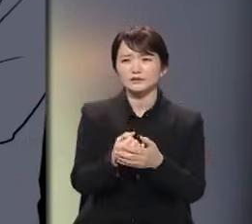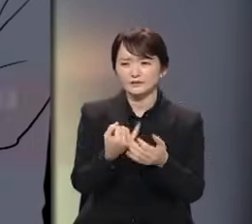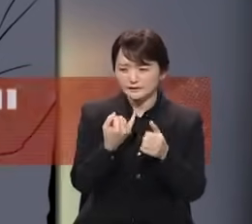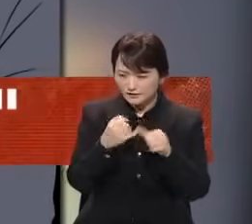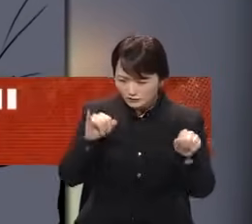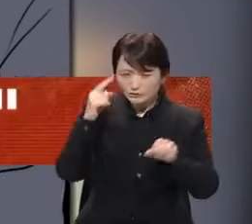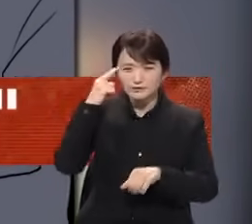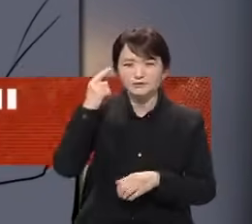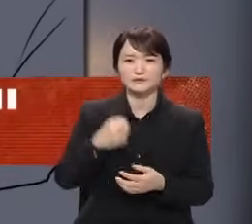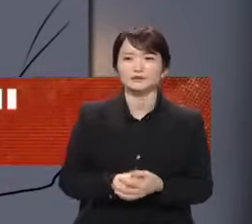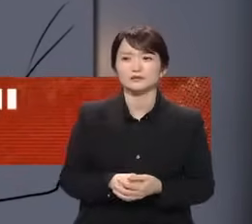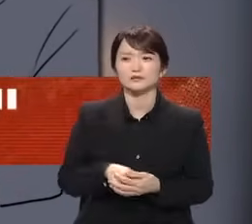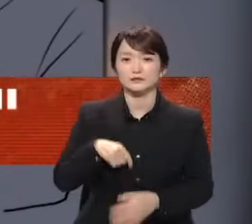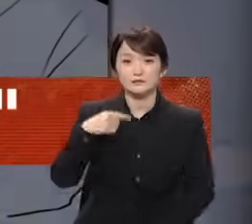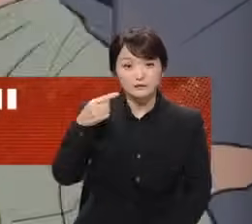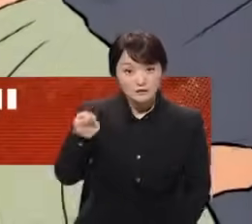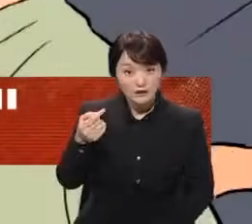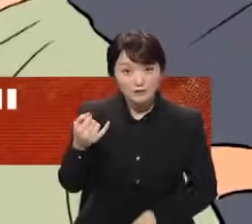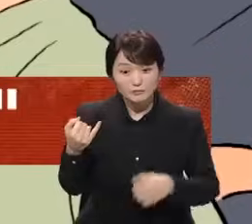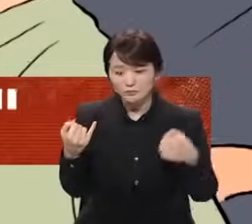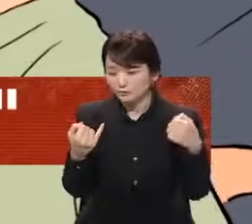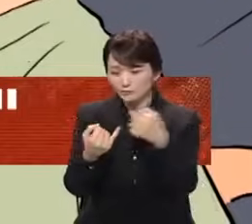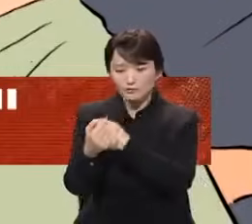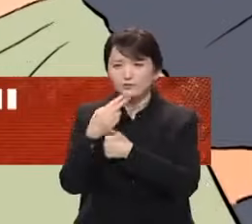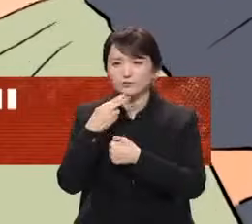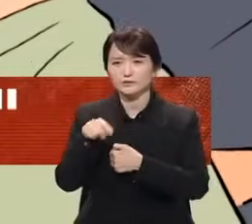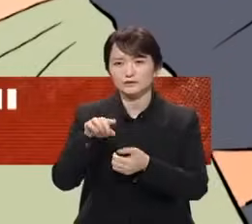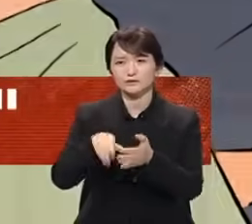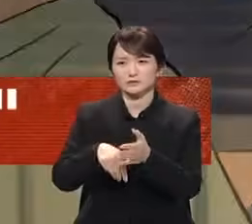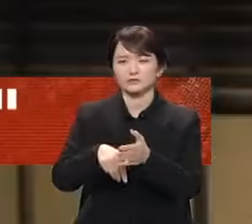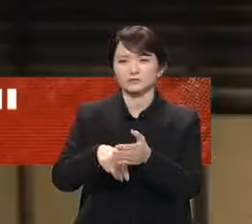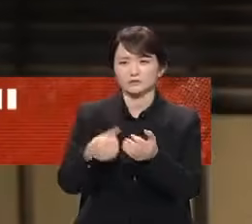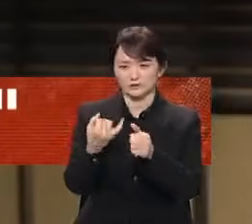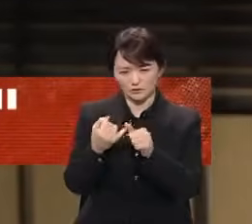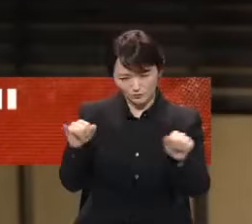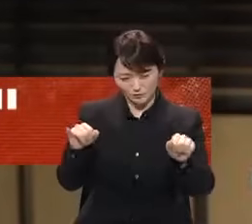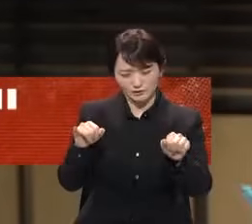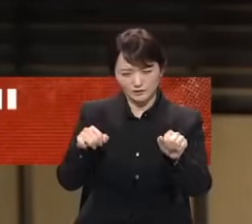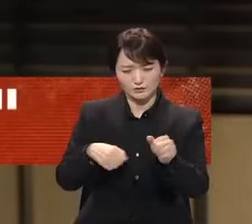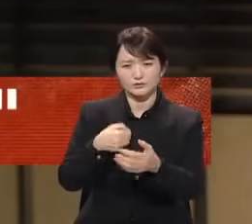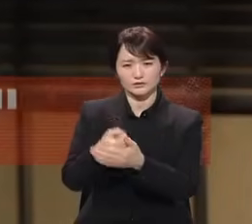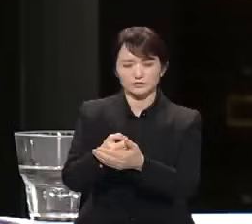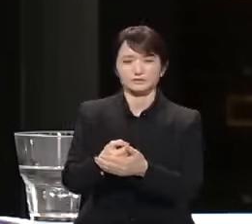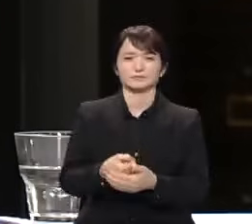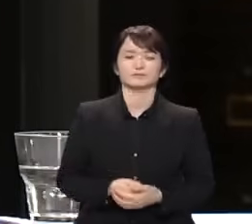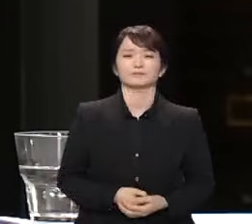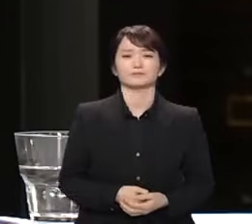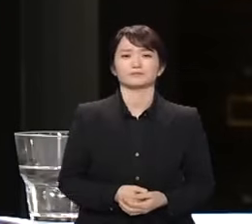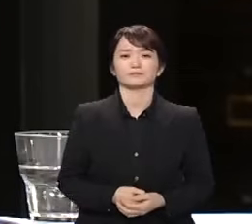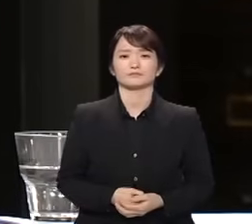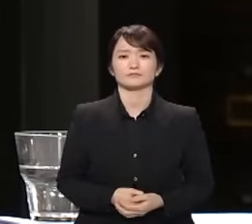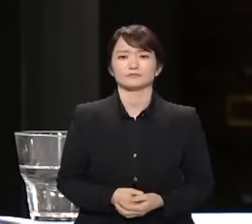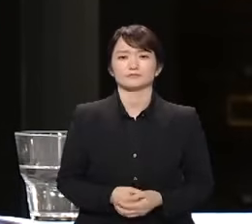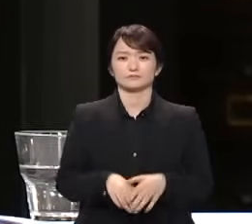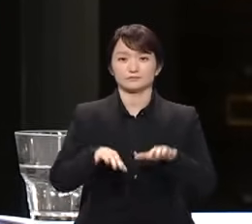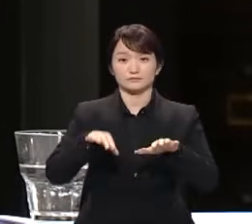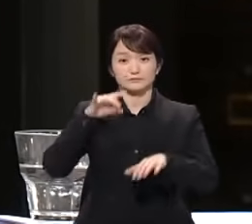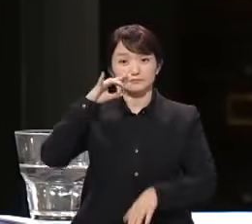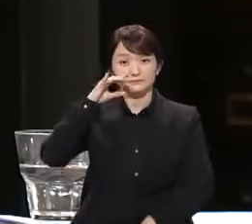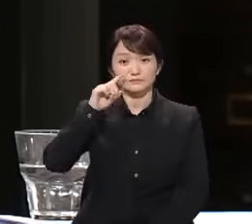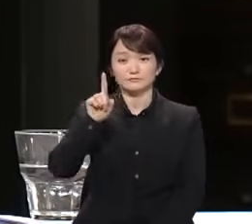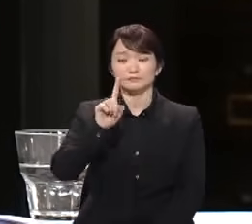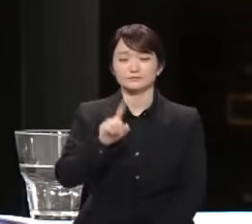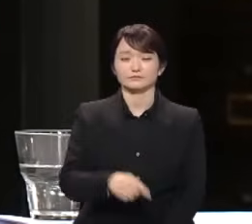이제 그 이후로는 폭행은 없었다고 하는데 그때부터 마음을 먹었던 것 같습니다. 자, 그럼 여기서 별별 상담소 오늘의